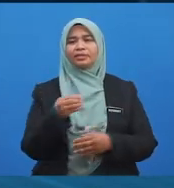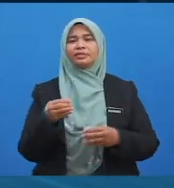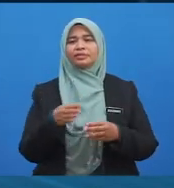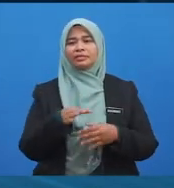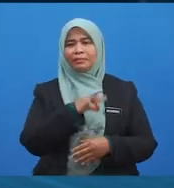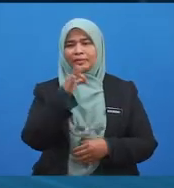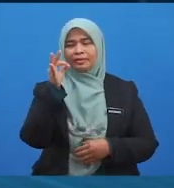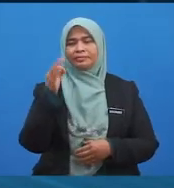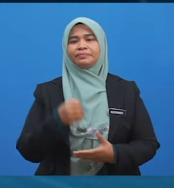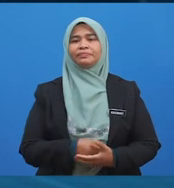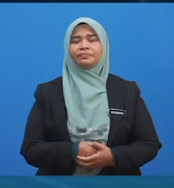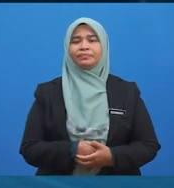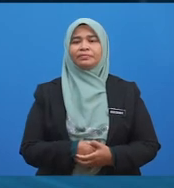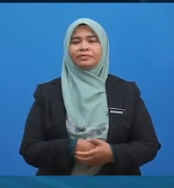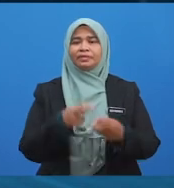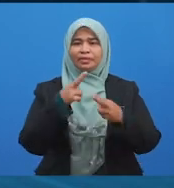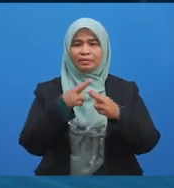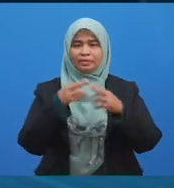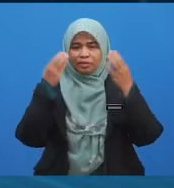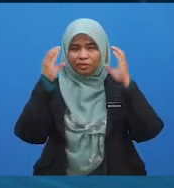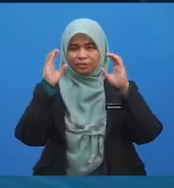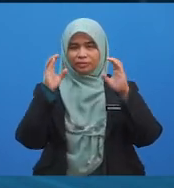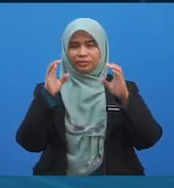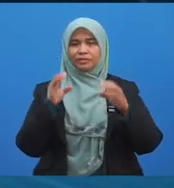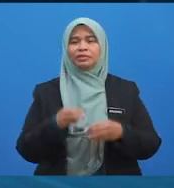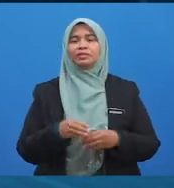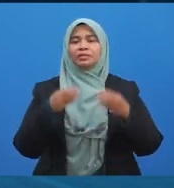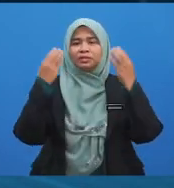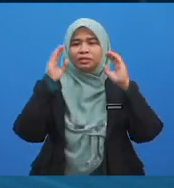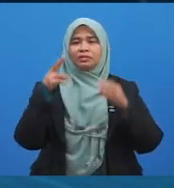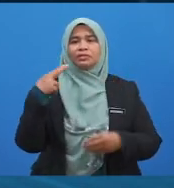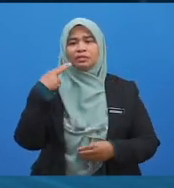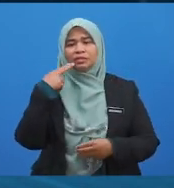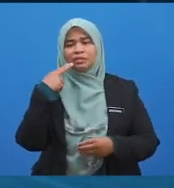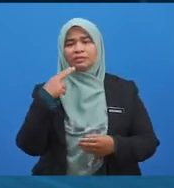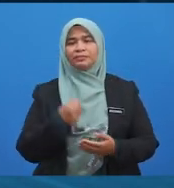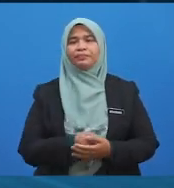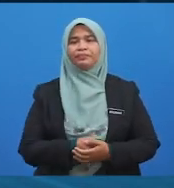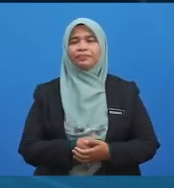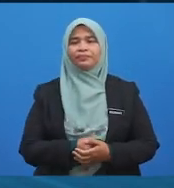kekal bersemangat. Nama Cikgu Nur Hidayah binti Razali.